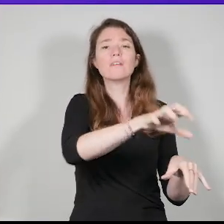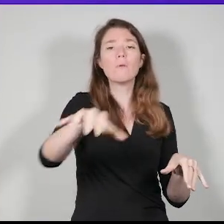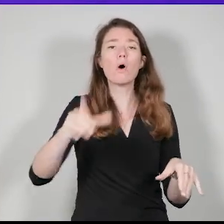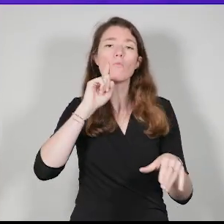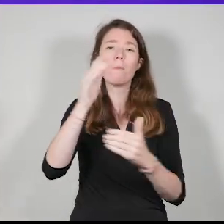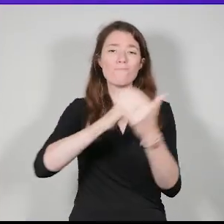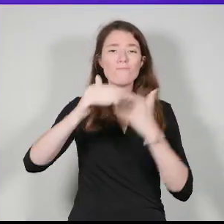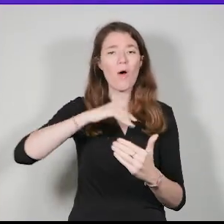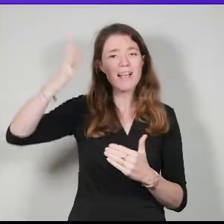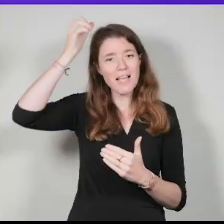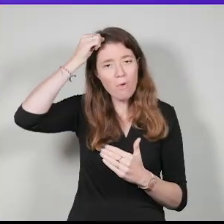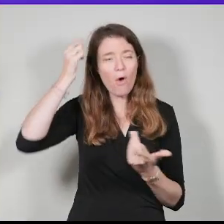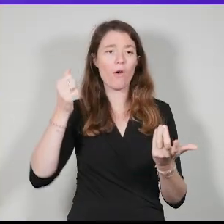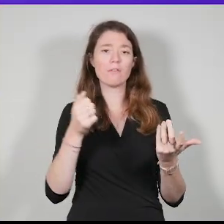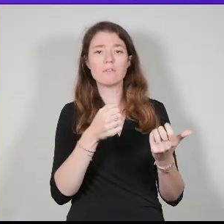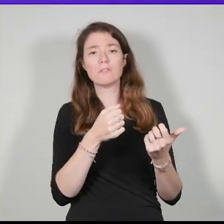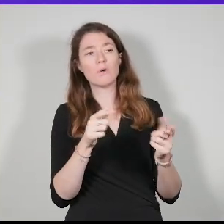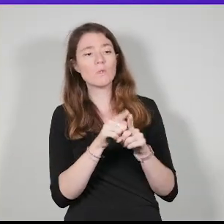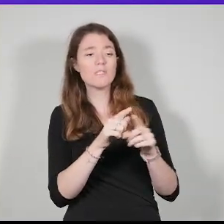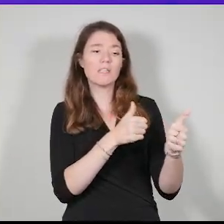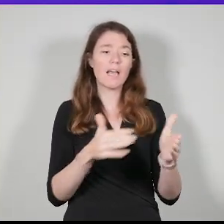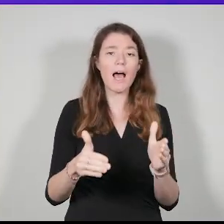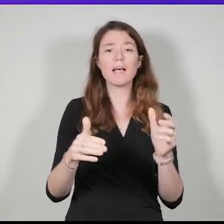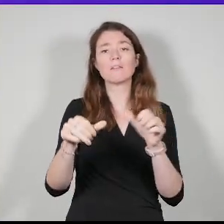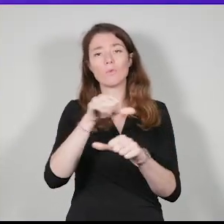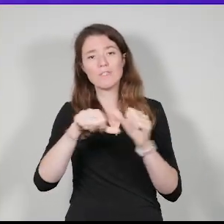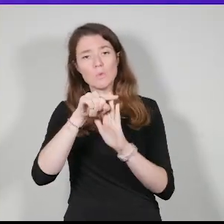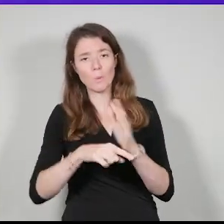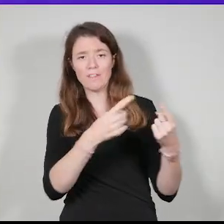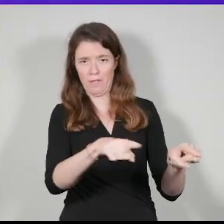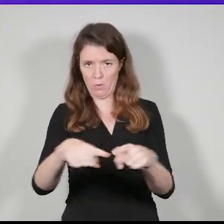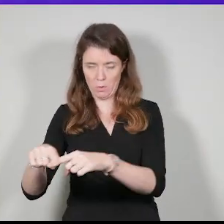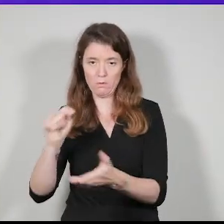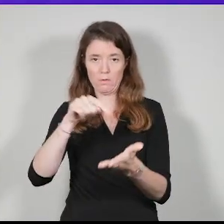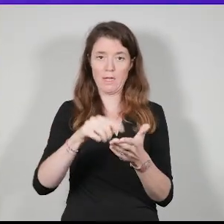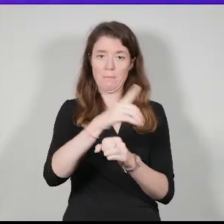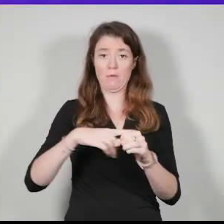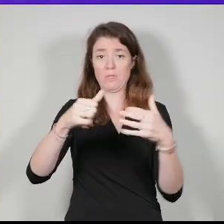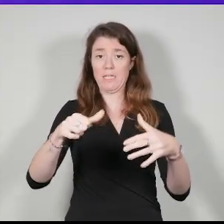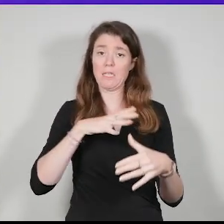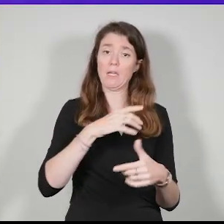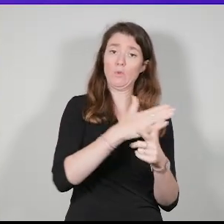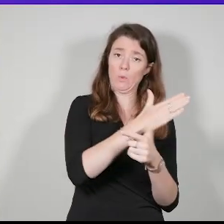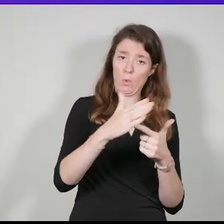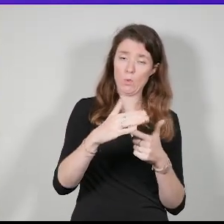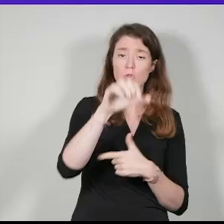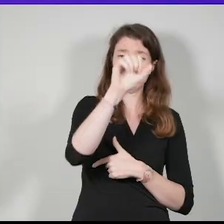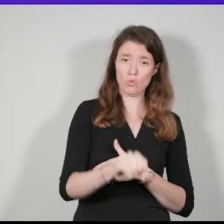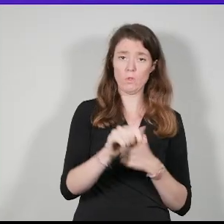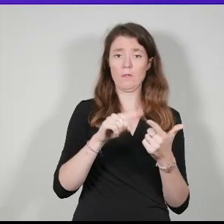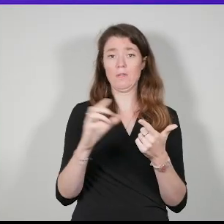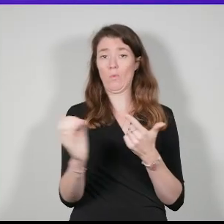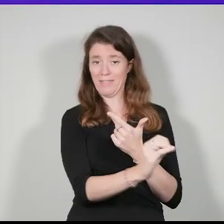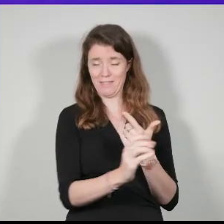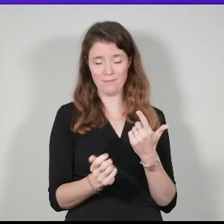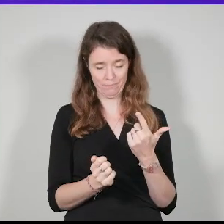Alzheimer et avec des modalités et des cadres différents. Il y en a deux en Charente, vous c'est le sud et l'ouest de la Charente que vous